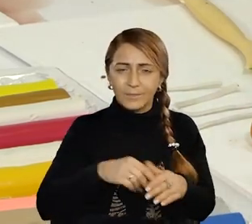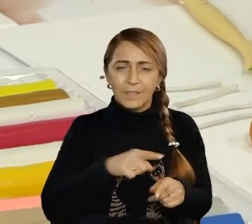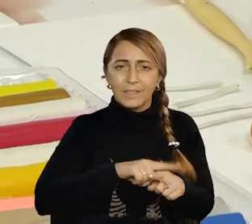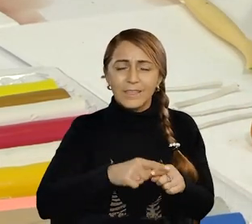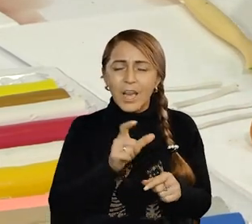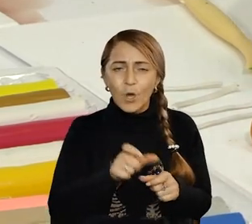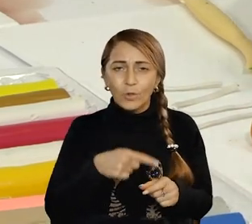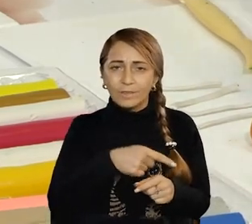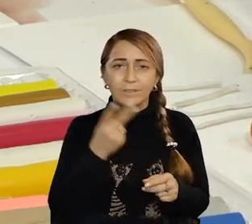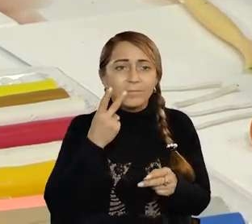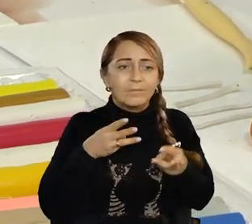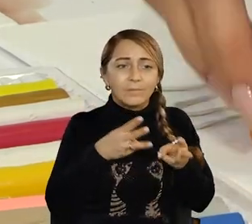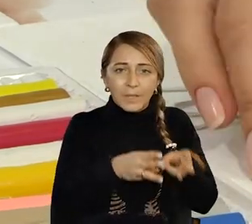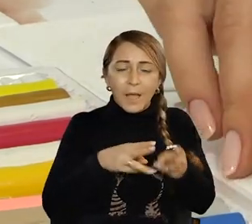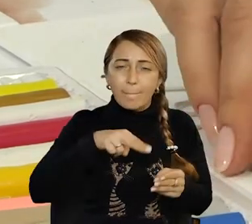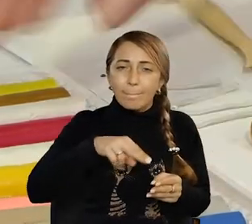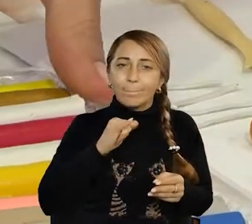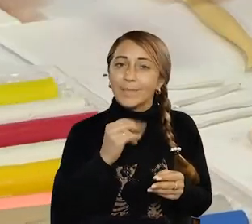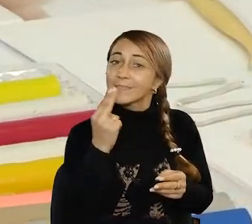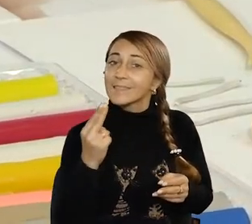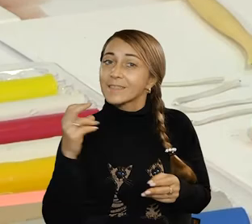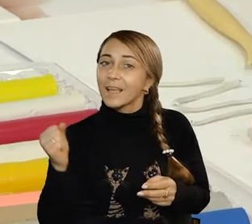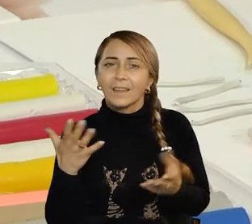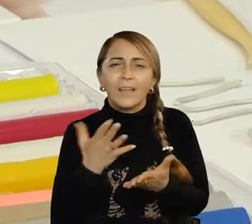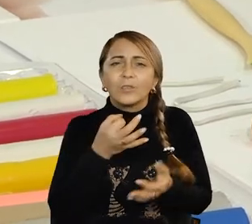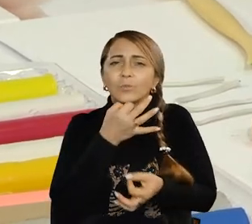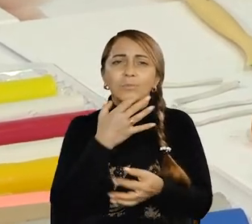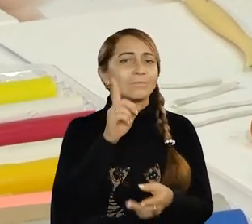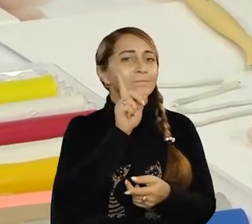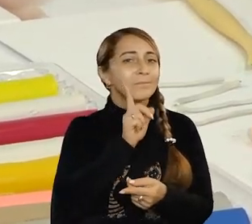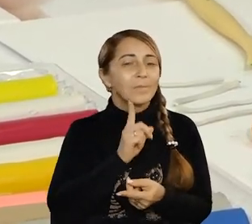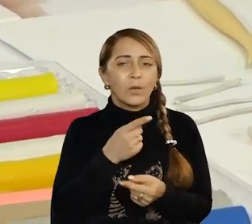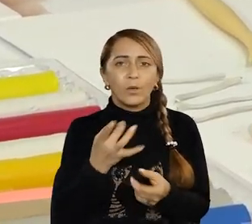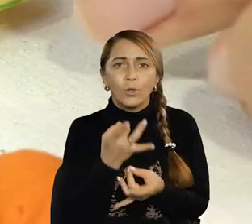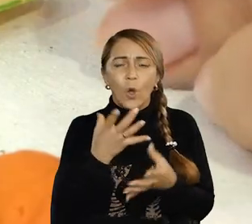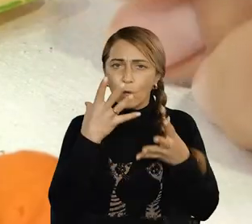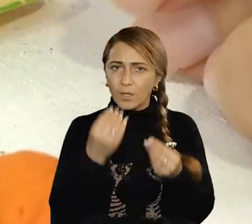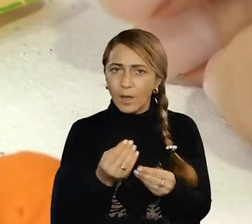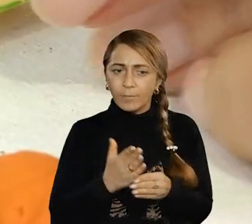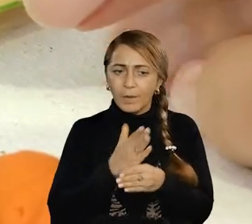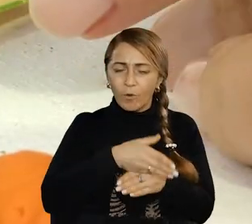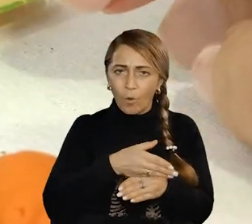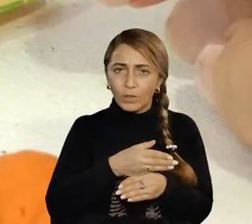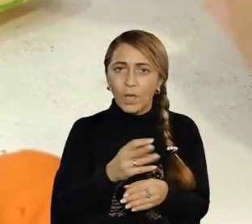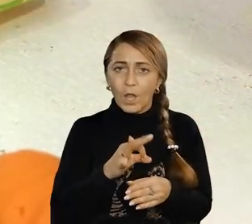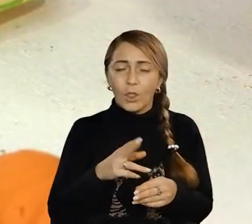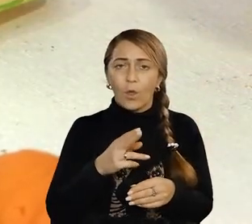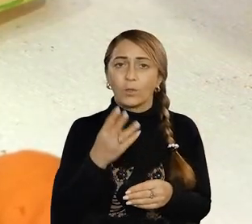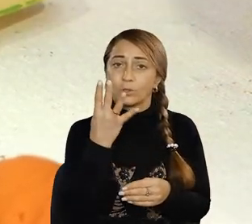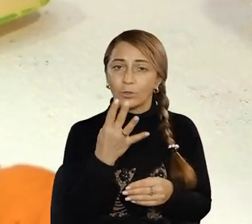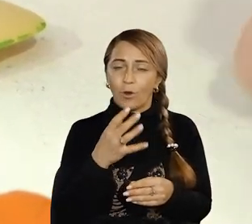ці люди випікали піци на будь-який смак. Одного дня при вході до чотирьох